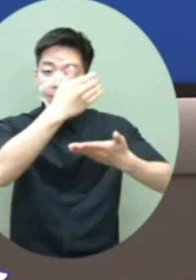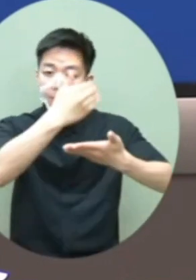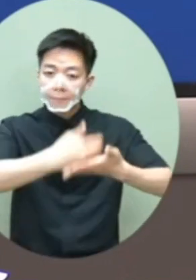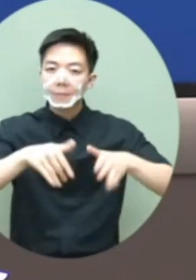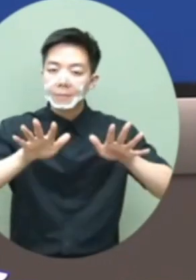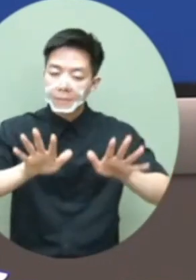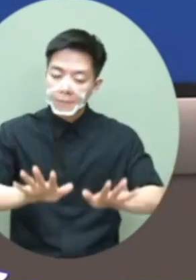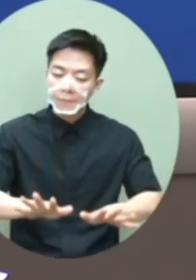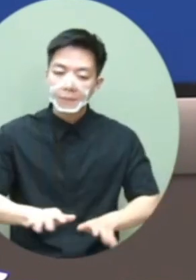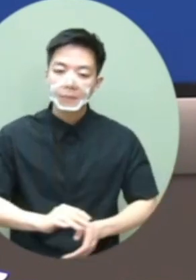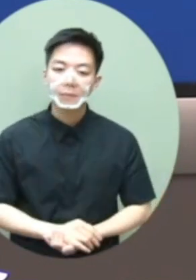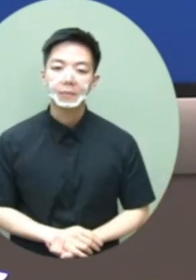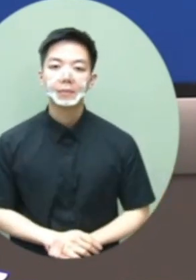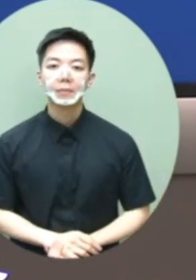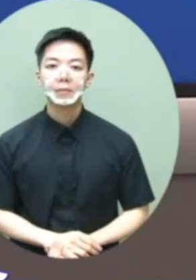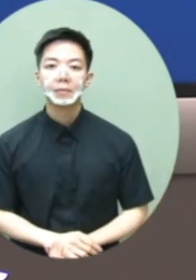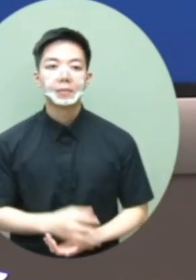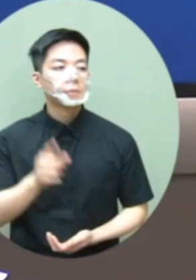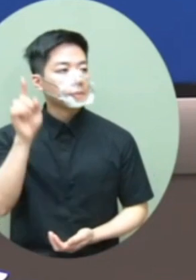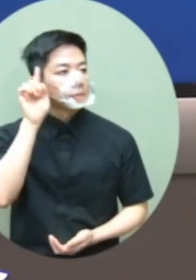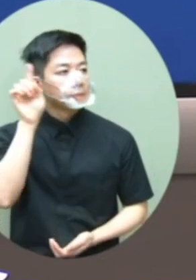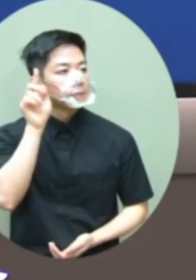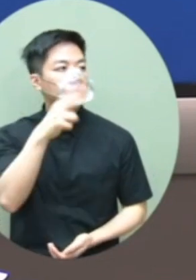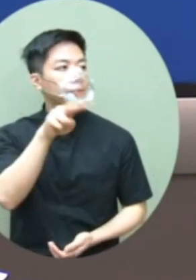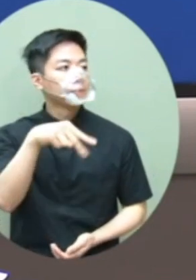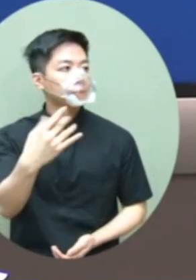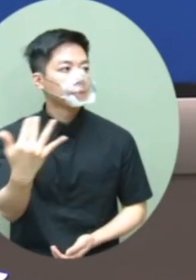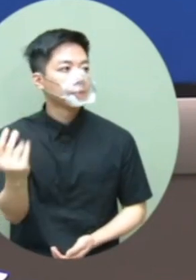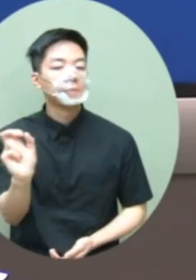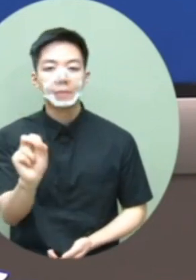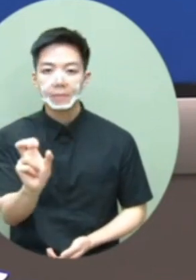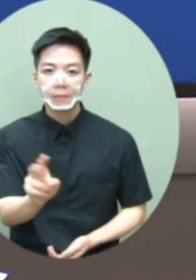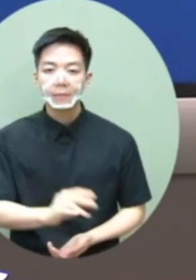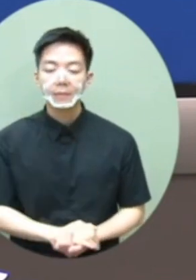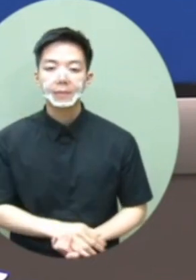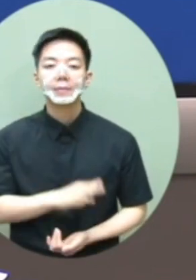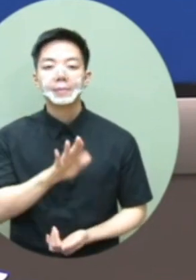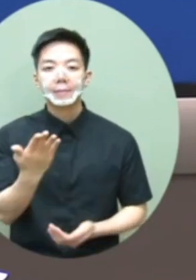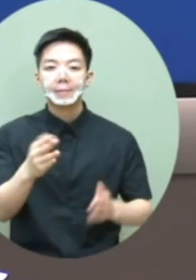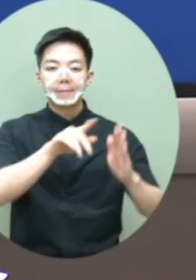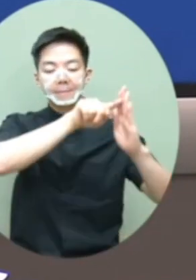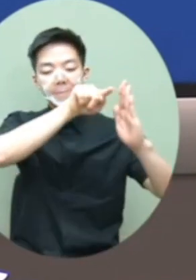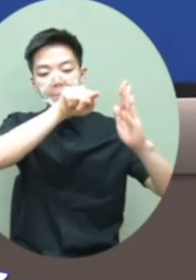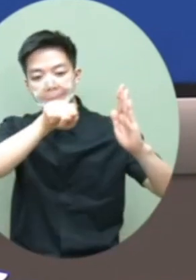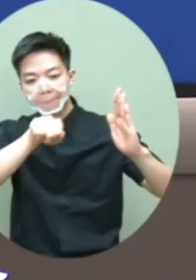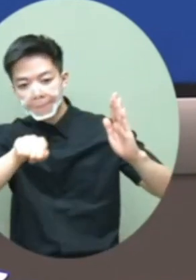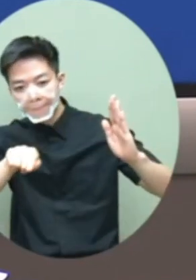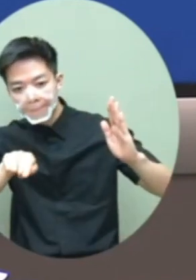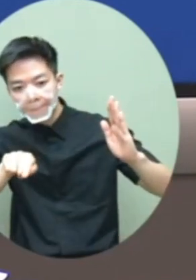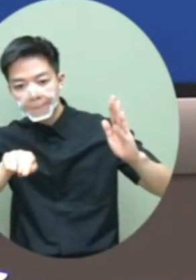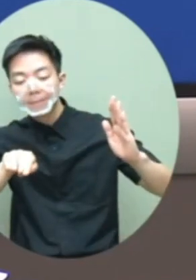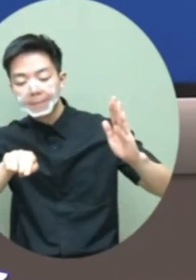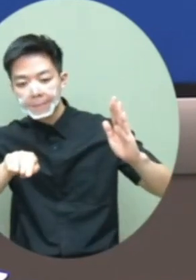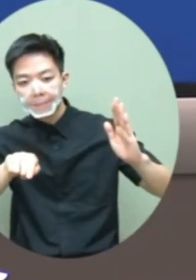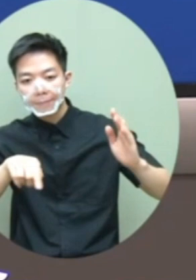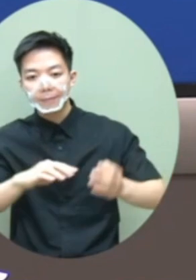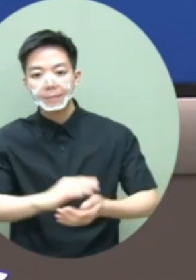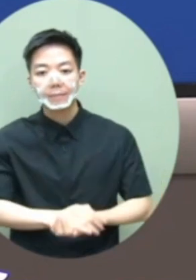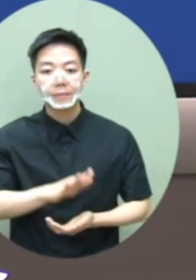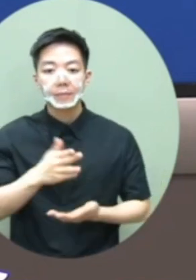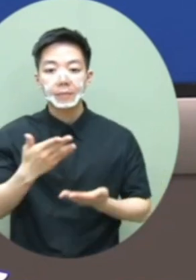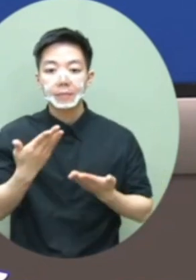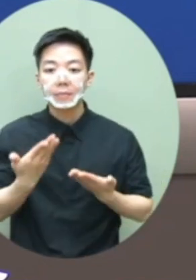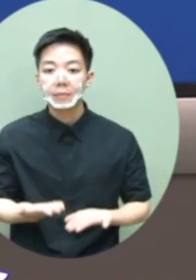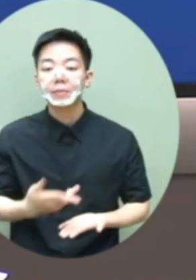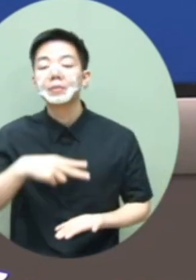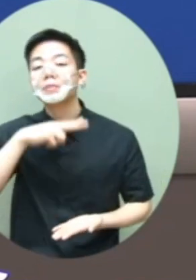好快，而家都仲有兩千多個個案嚇，就係持續下降。咁但係今日下晝大家會睇